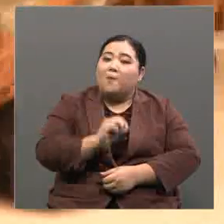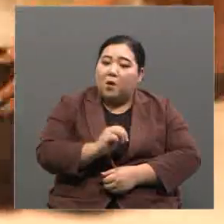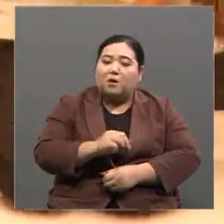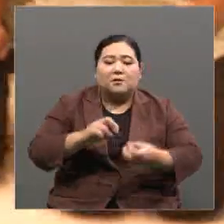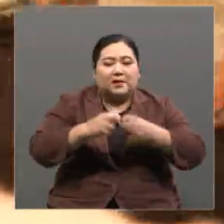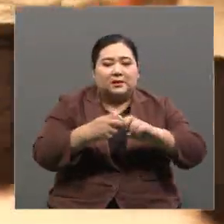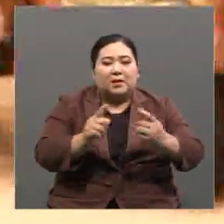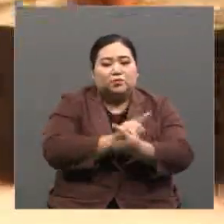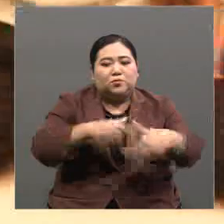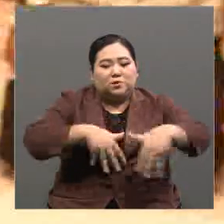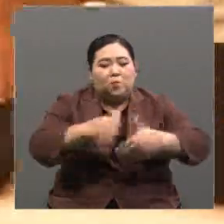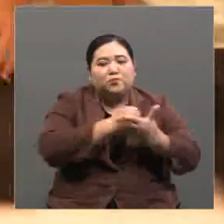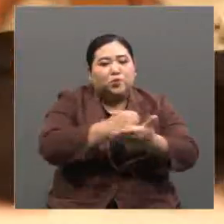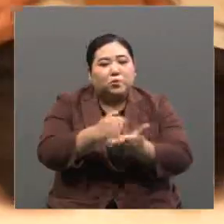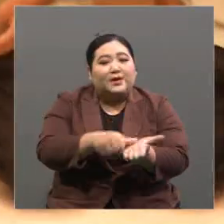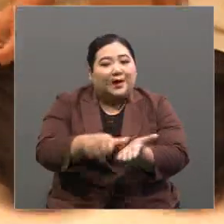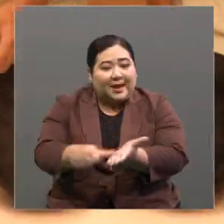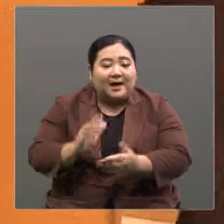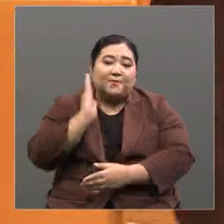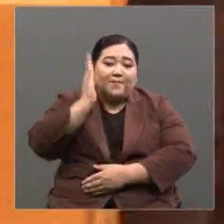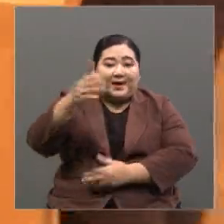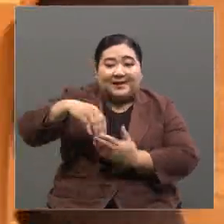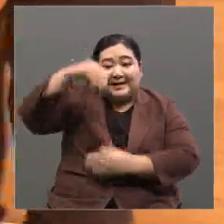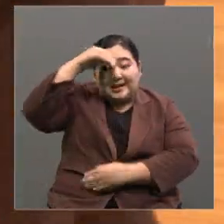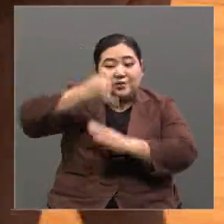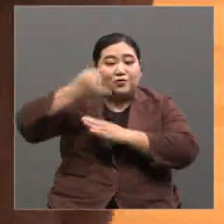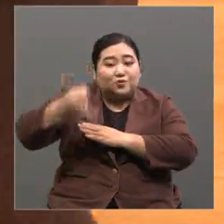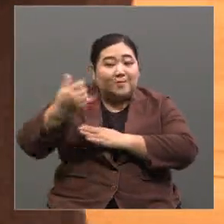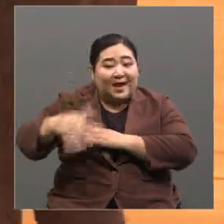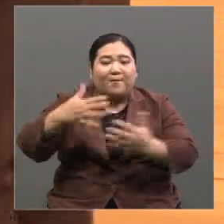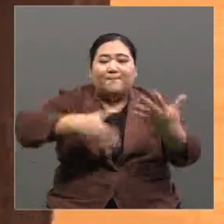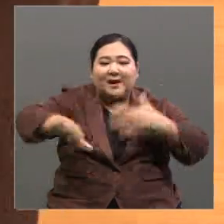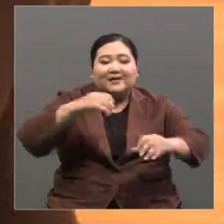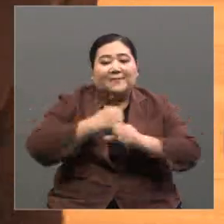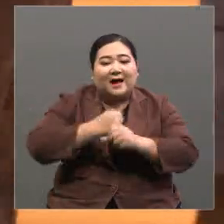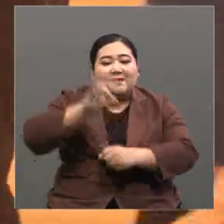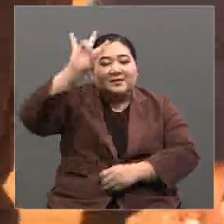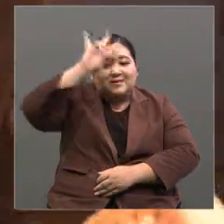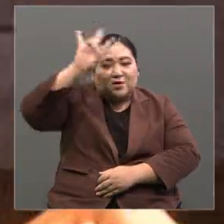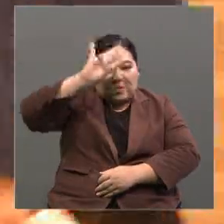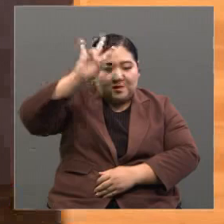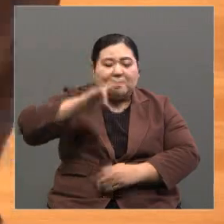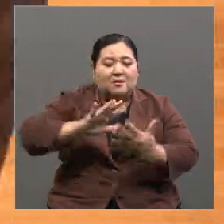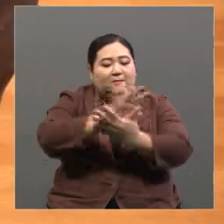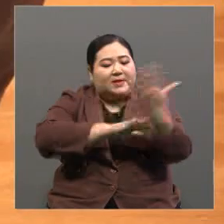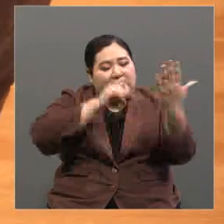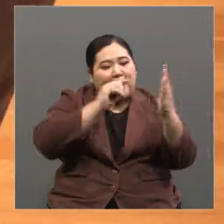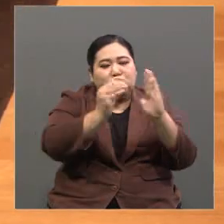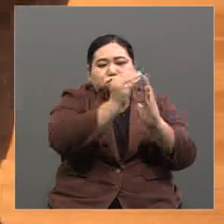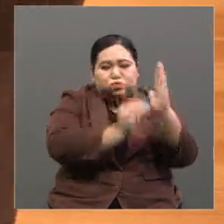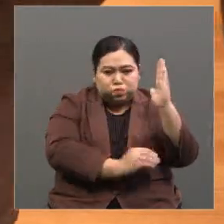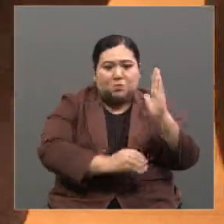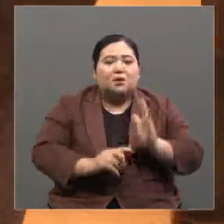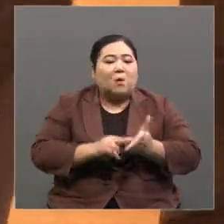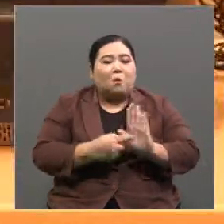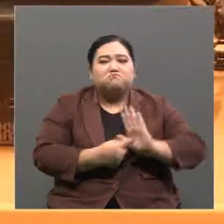เพราะว่านักศึกษาของวิทยาลัยเมื่อสำเร็จการศึกษาแล้วจะไปทำงานที่ร้านสะดวกซื้อ 7-elevenที่กระจายอยู่ทั่วประเทศถือ